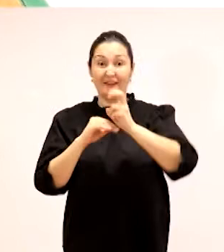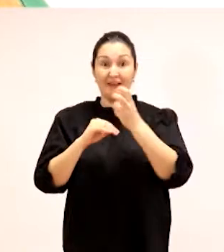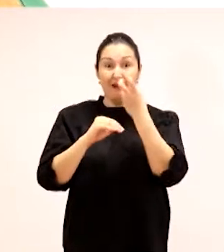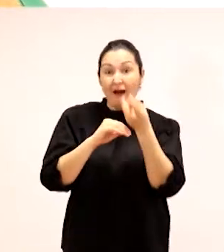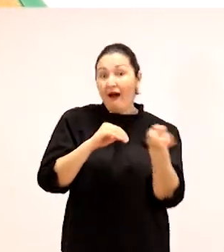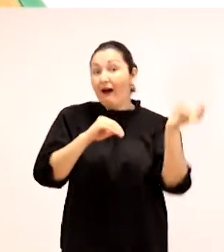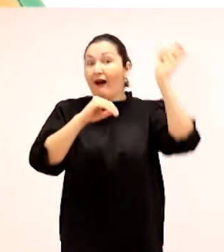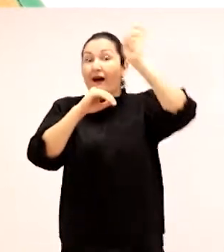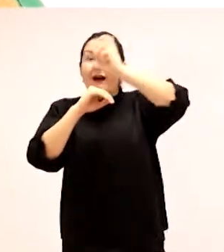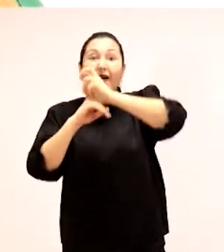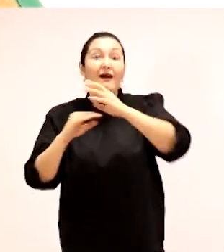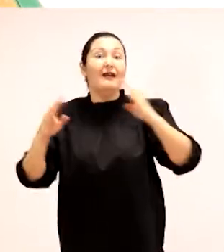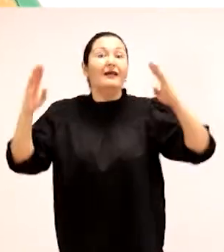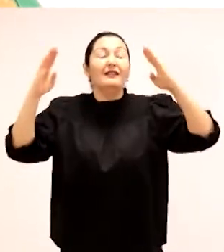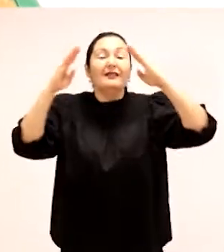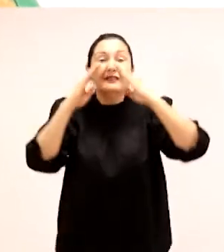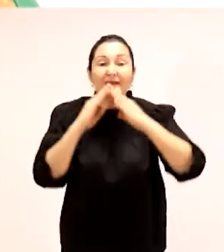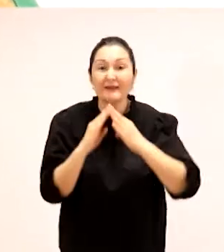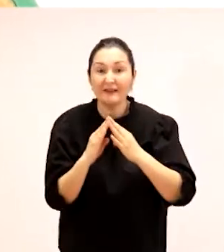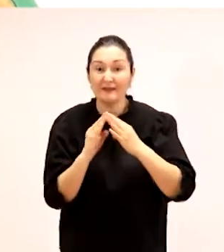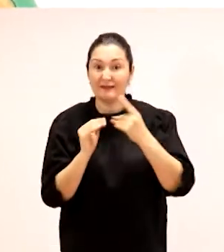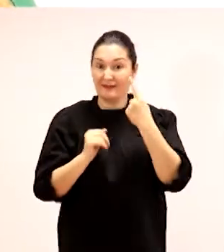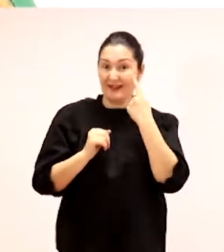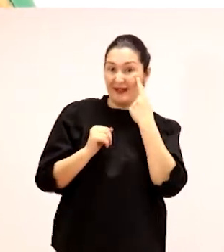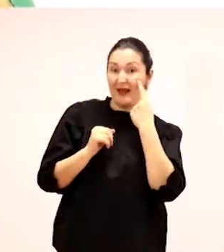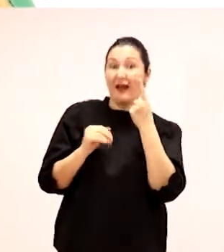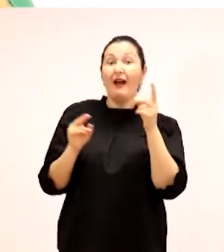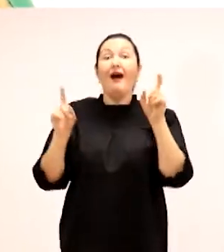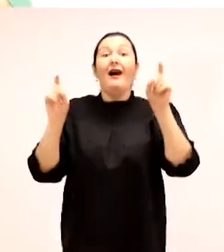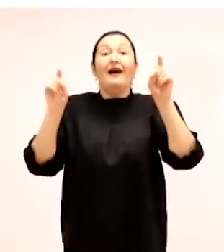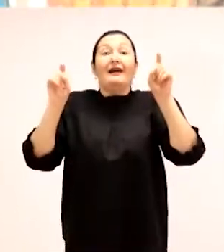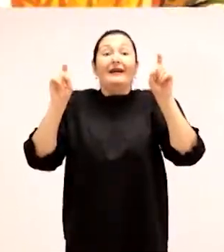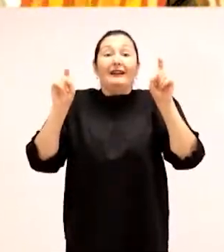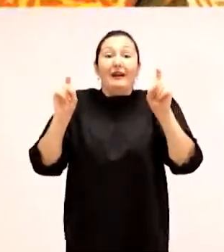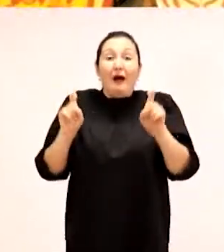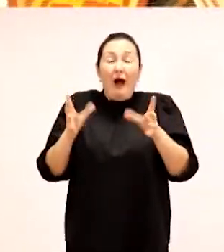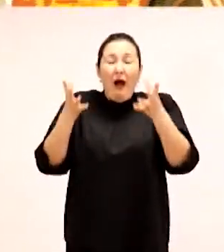Влез медведь на крышу и только уселся.